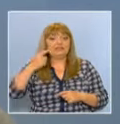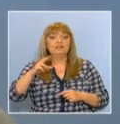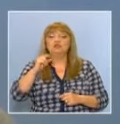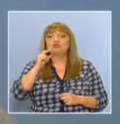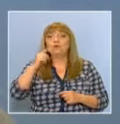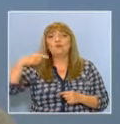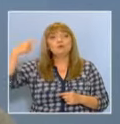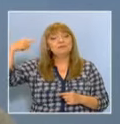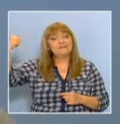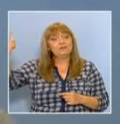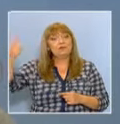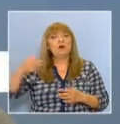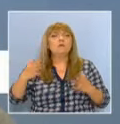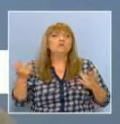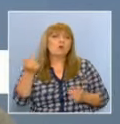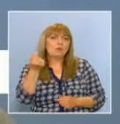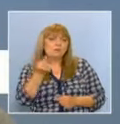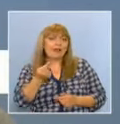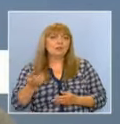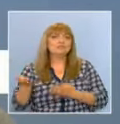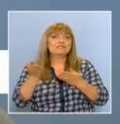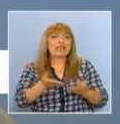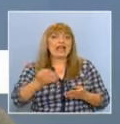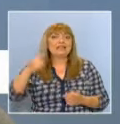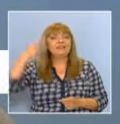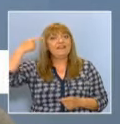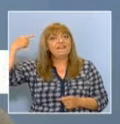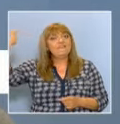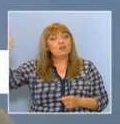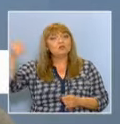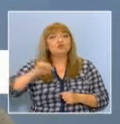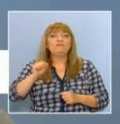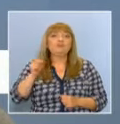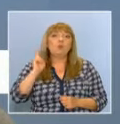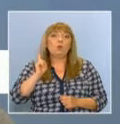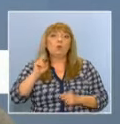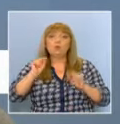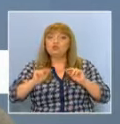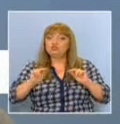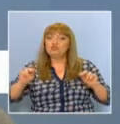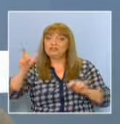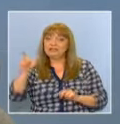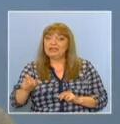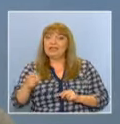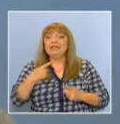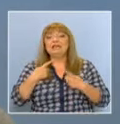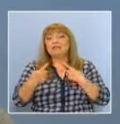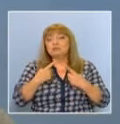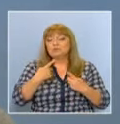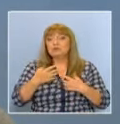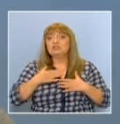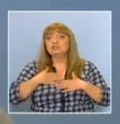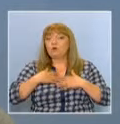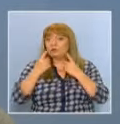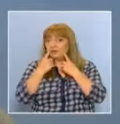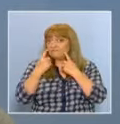философия, тъй като много рядко се канят философи или учители по философия да споделят своите